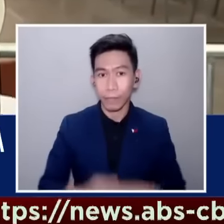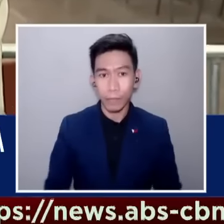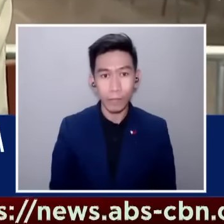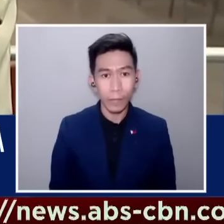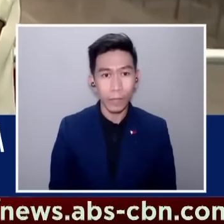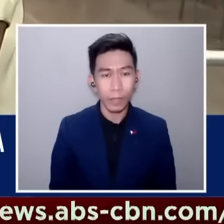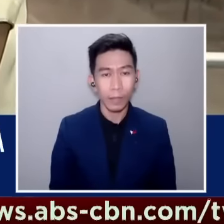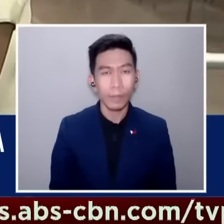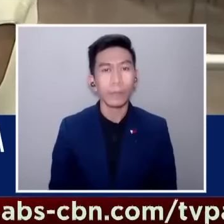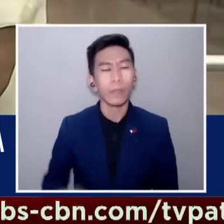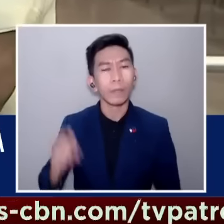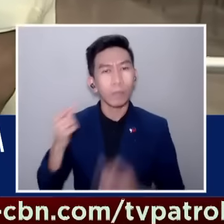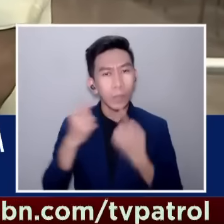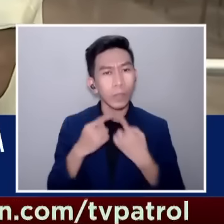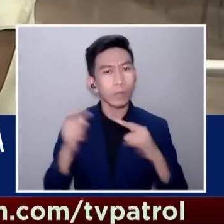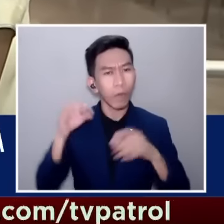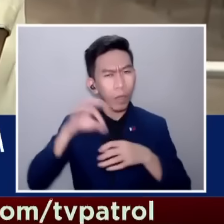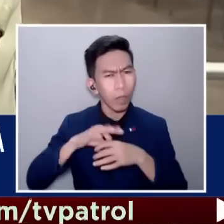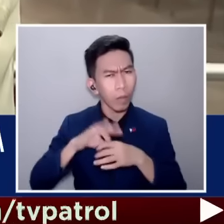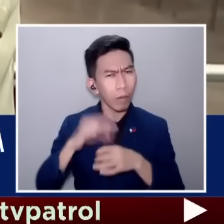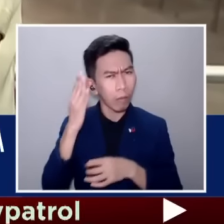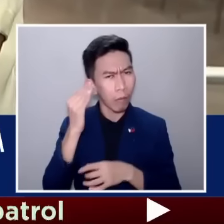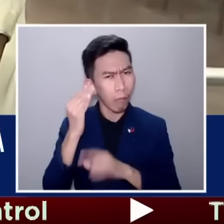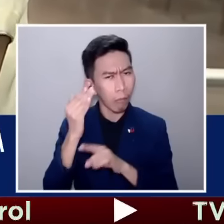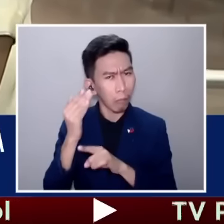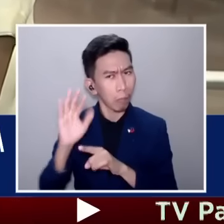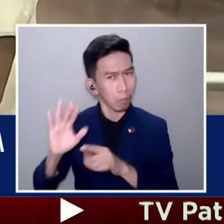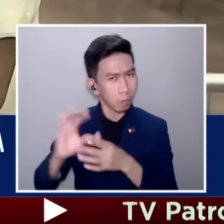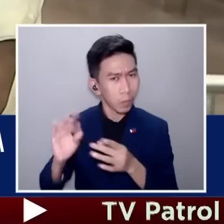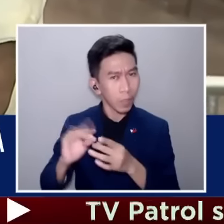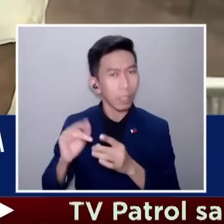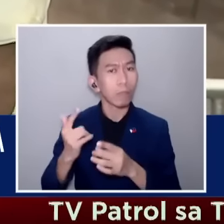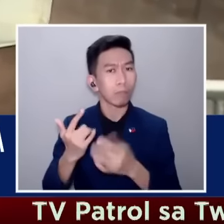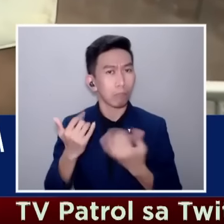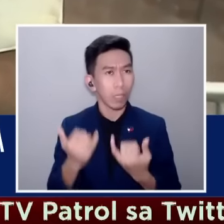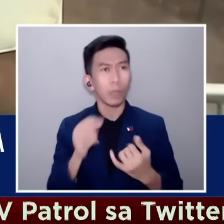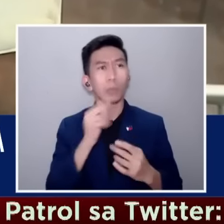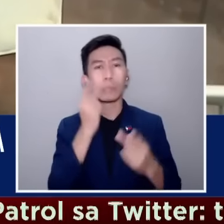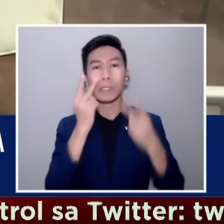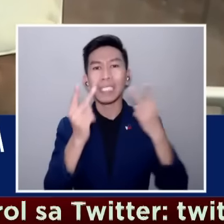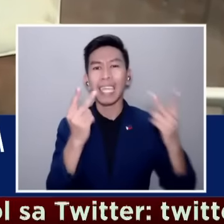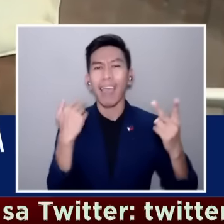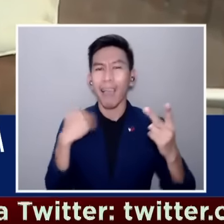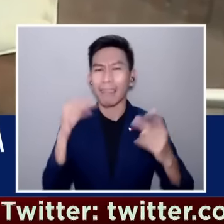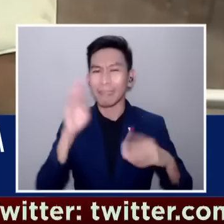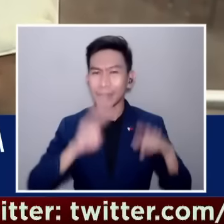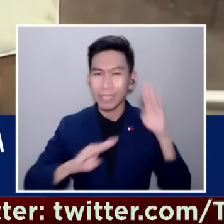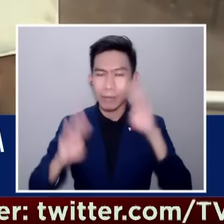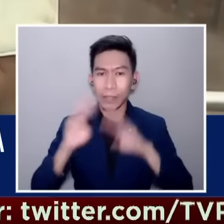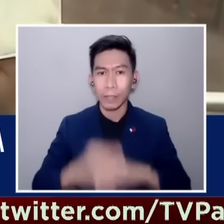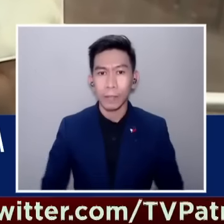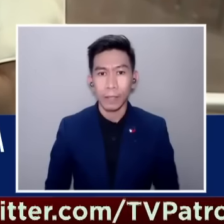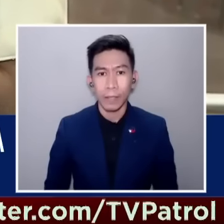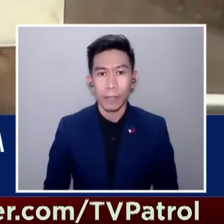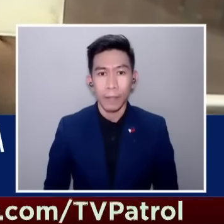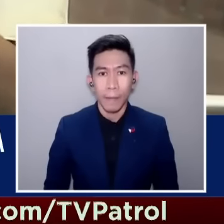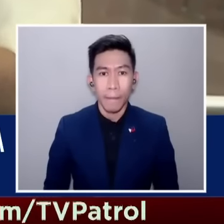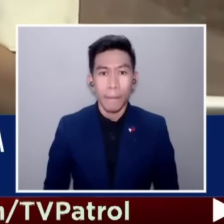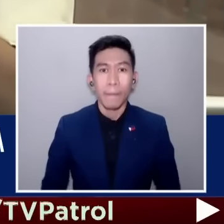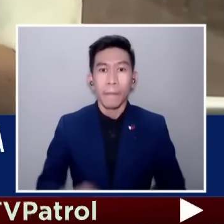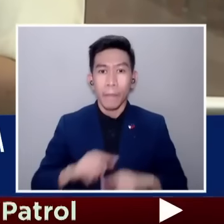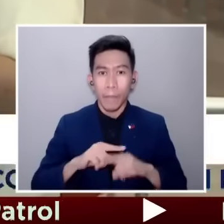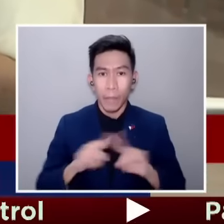successful ang halalan kahit pa may mga aberya tayong na-record? lahat naman ng mga proseso, kahit na lahat ng eleksyon na